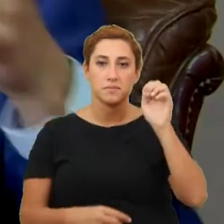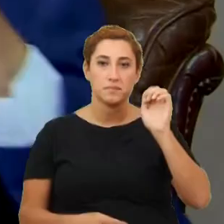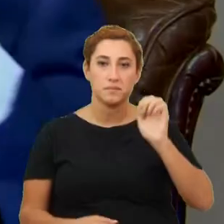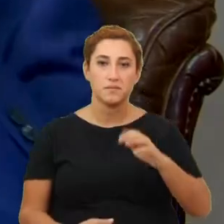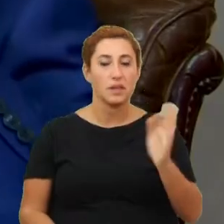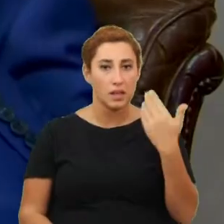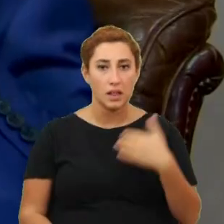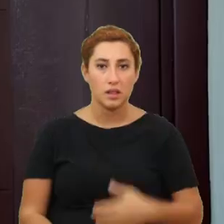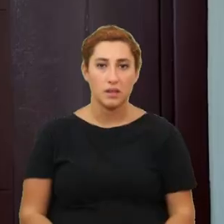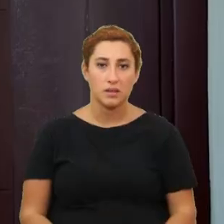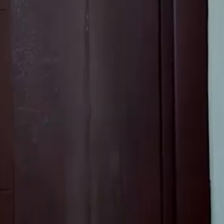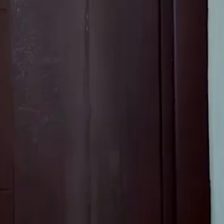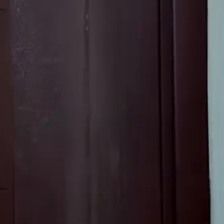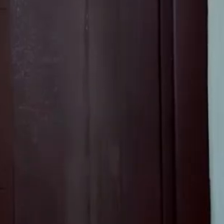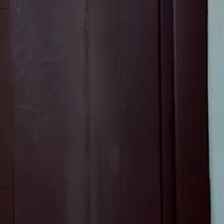Gel.